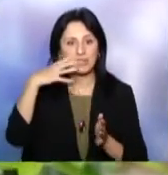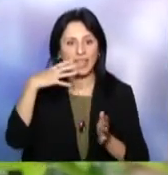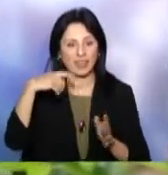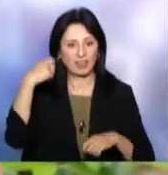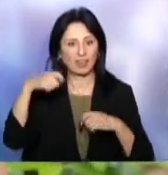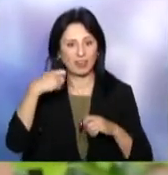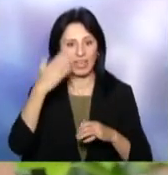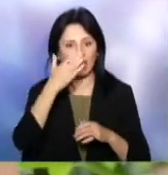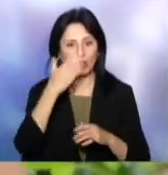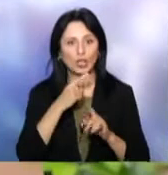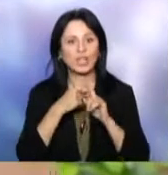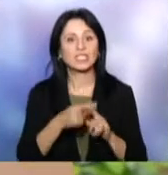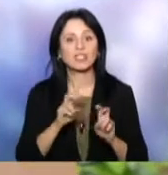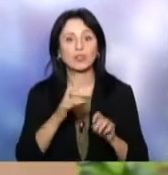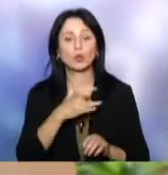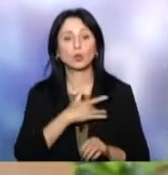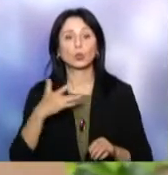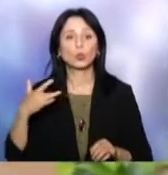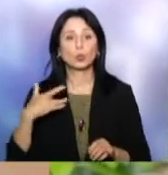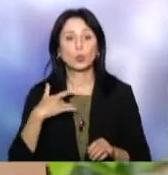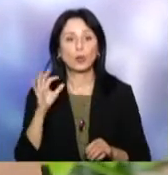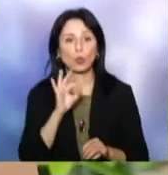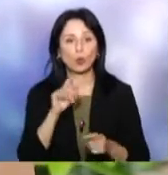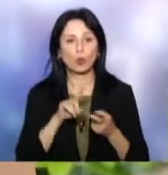ფილმი, რომელიც ეძღვნებოდა ტუბერკულოზთან